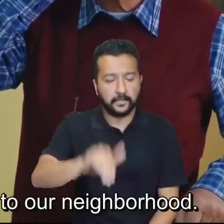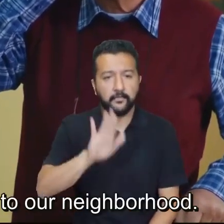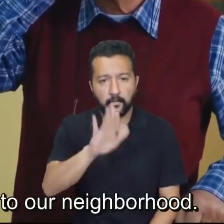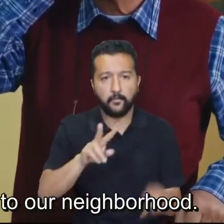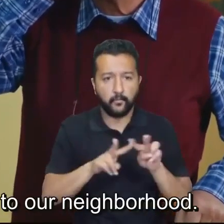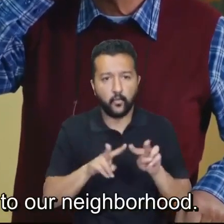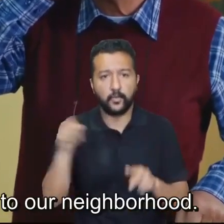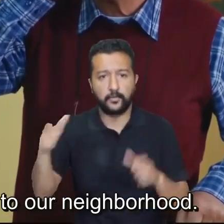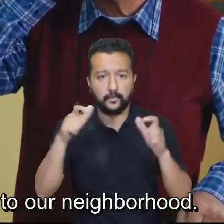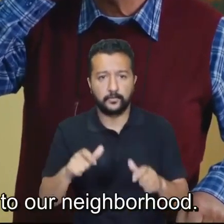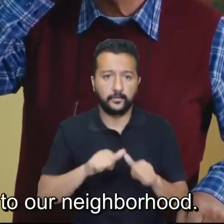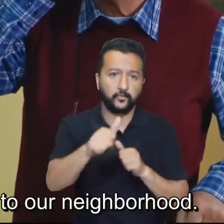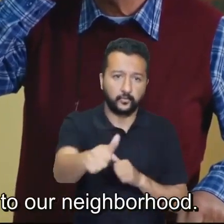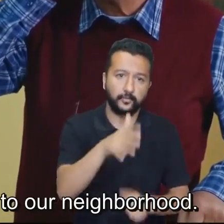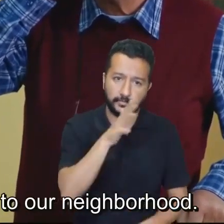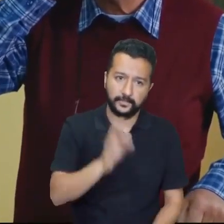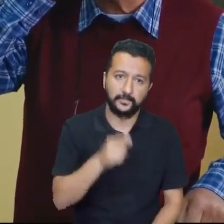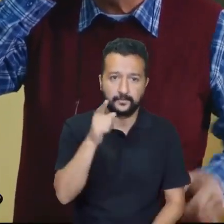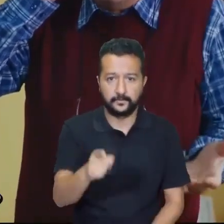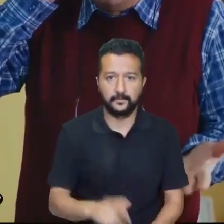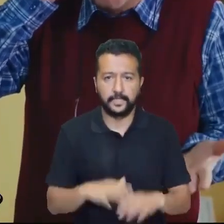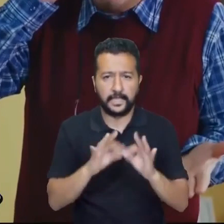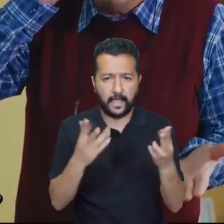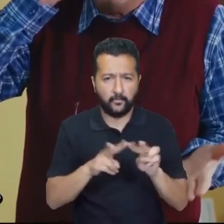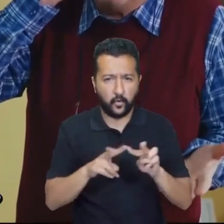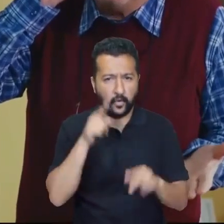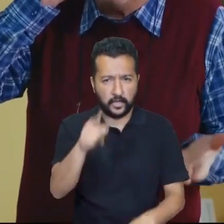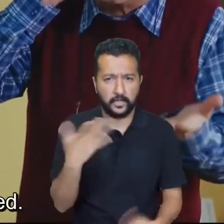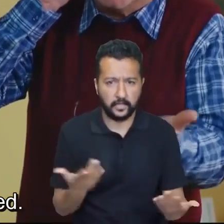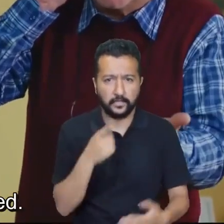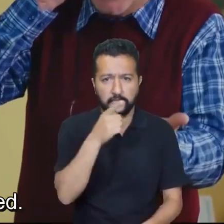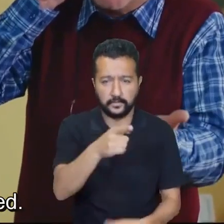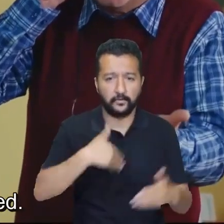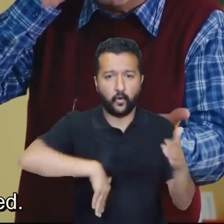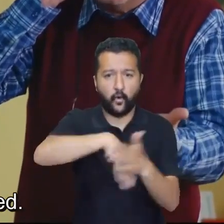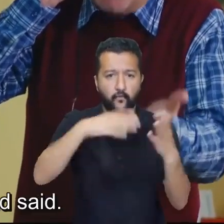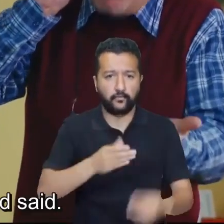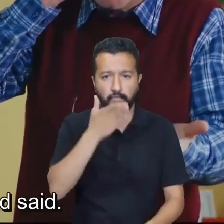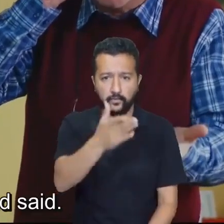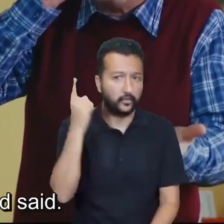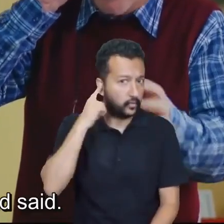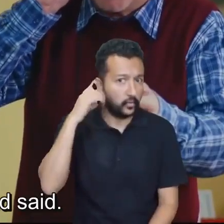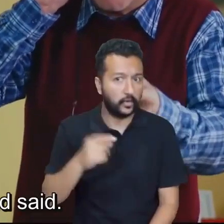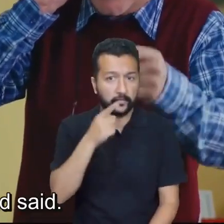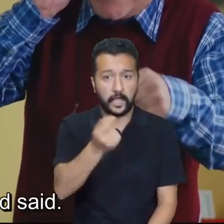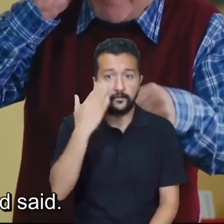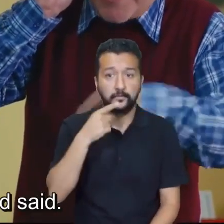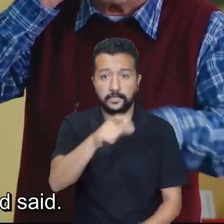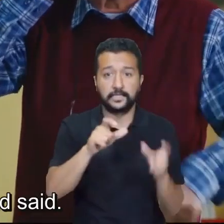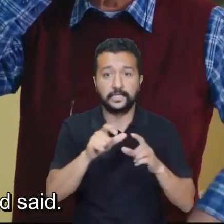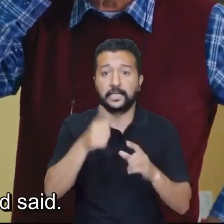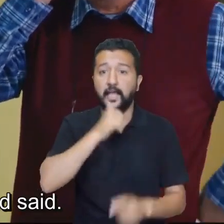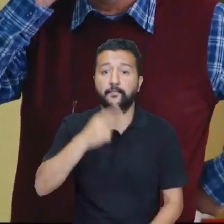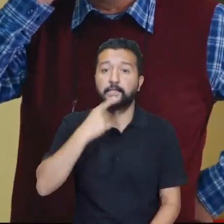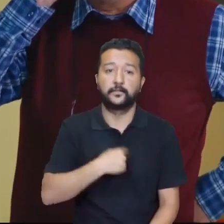yani Münih'ten bizim mahalle biraz sürer biliyorsun. Ne Münih ya? Sınır dışı edilmişsin. Haberini aldım. Az önce Sadri abi